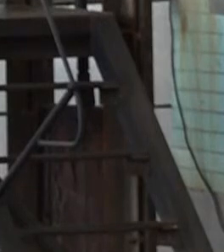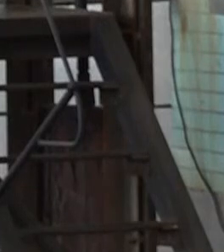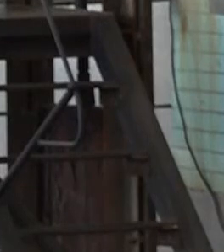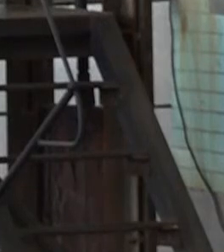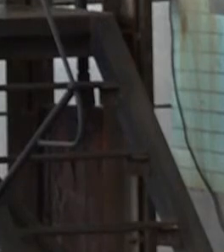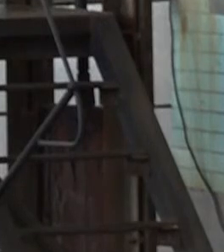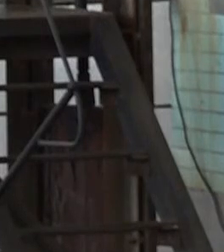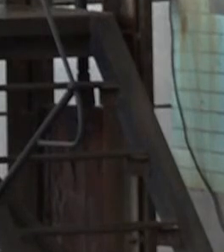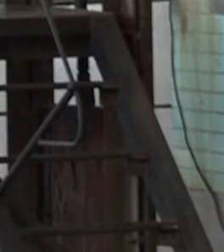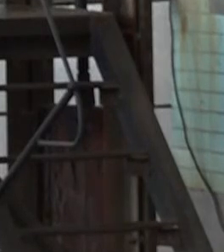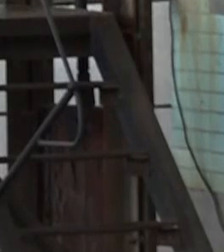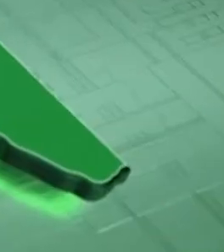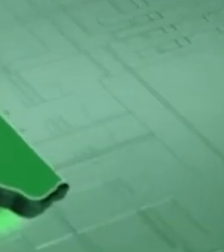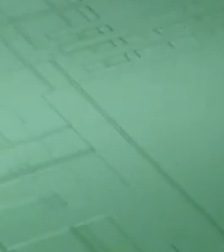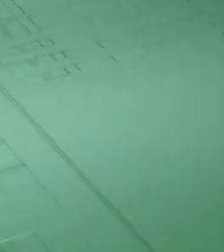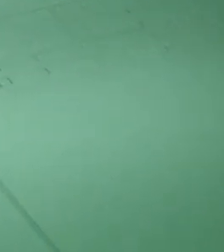Дамир Анитов с подробностями.